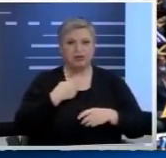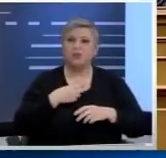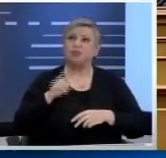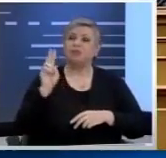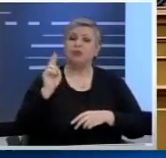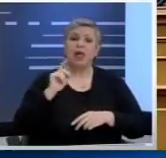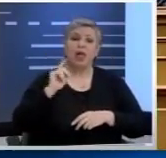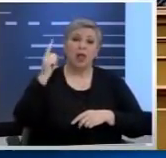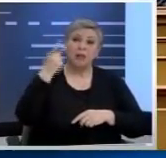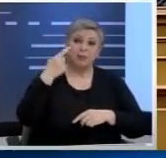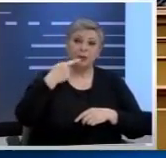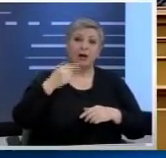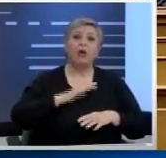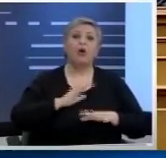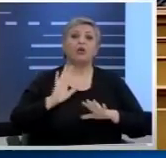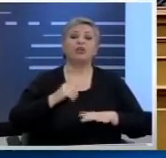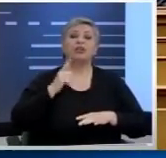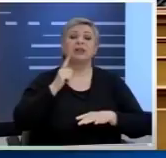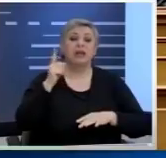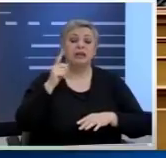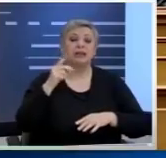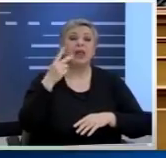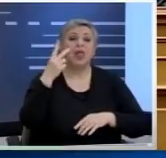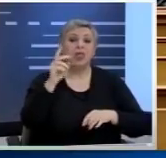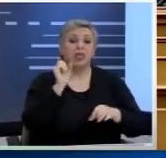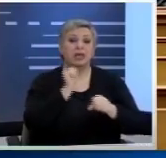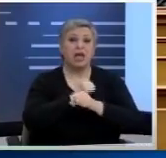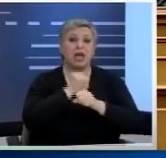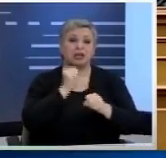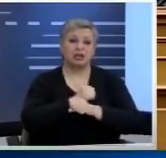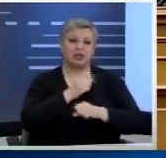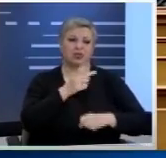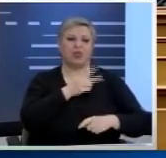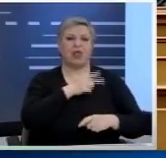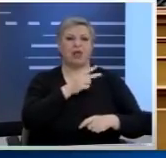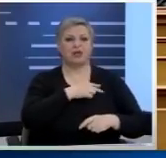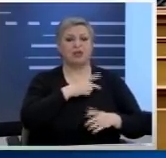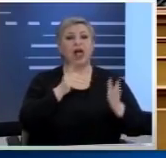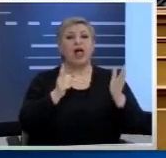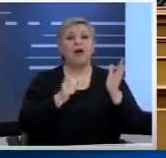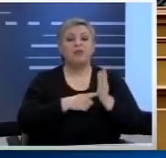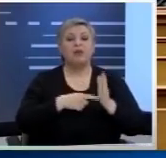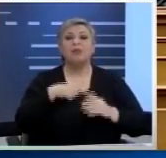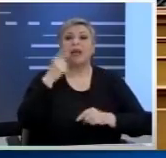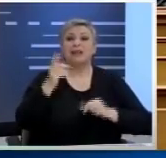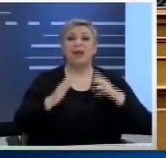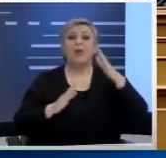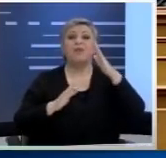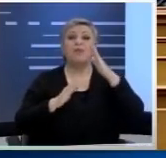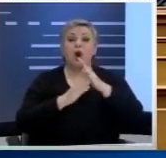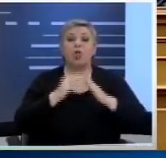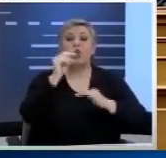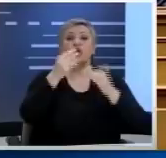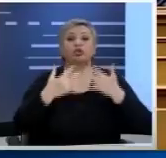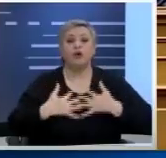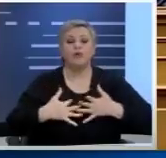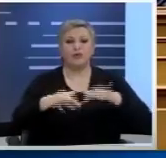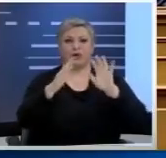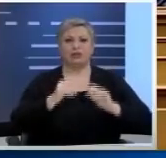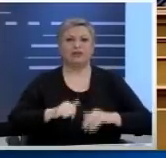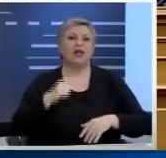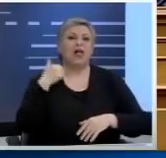Να κάνετε θα καλά δέχεστε, τη δουλειά σας. Σταματήστε να φέρεστε ως πρόεδρος του ΣΥΡΙΖΑ. Θα δέχεστε υποδείξεις.